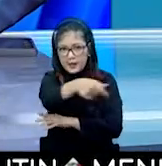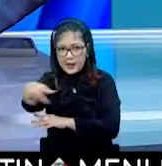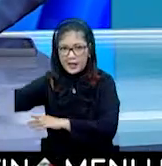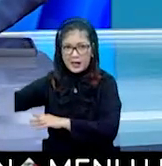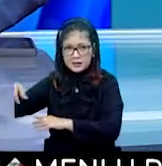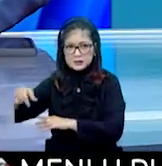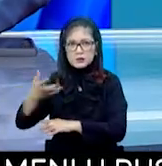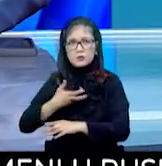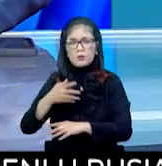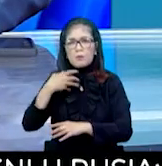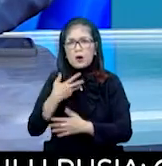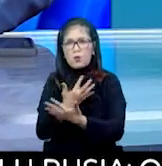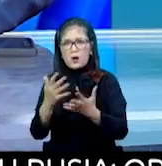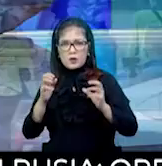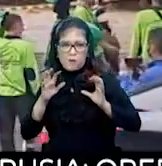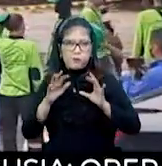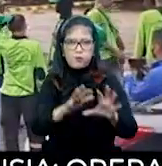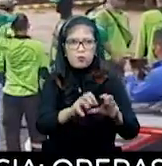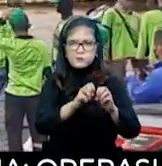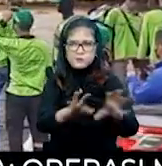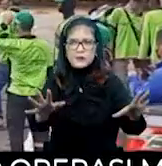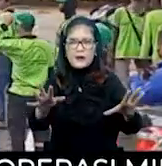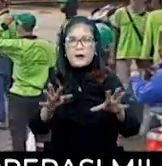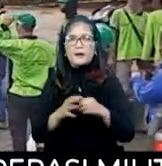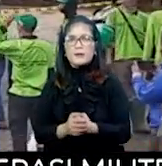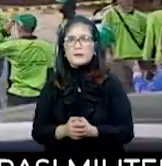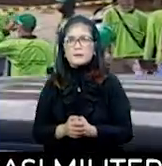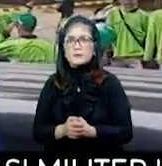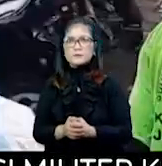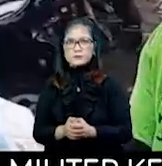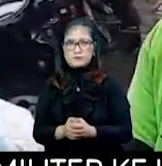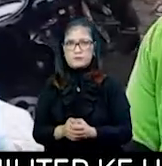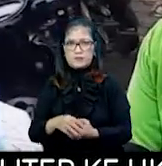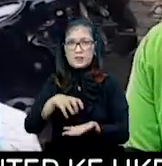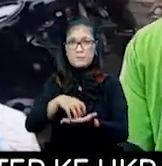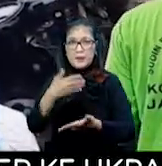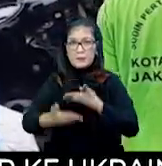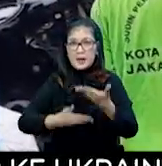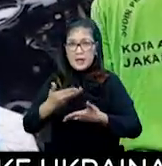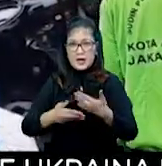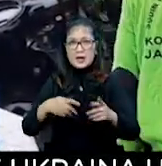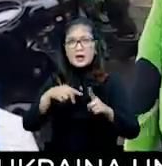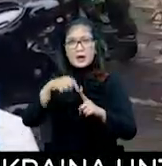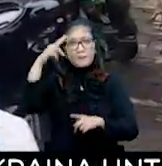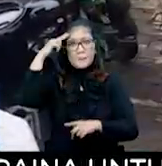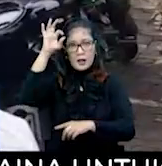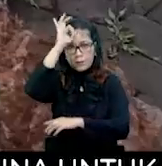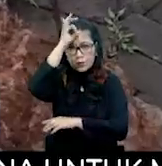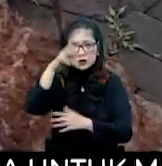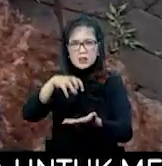kaca pecah akibat dirusak massa ruang pelayanan ruang kapospol ruang istirahat hangus dibakar massa